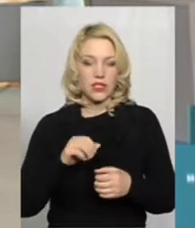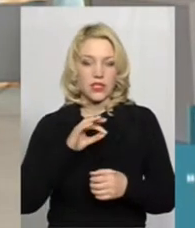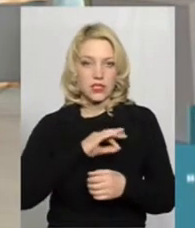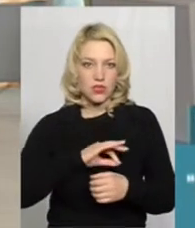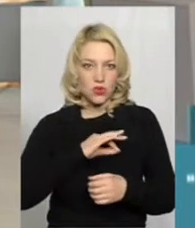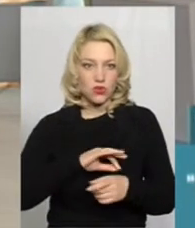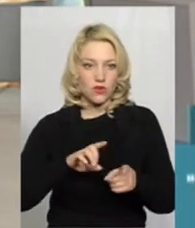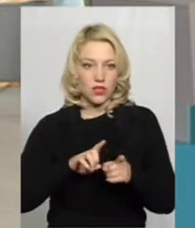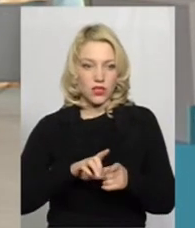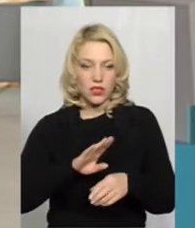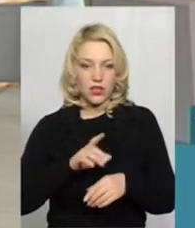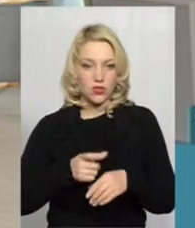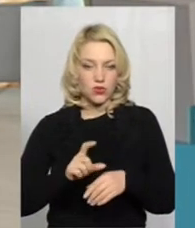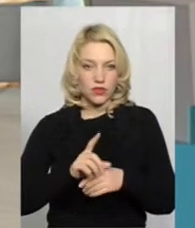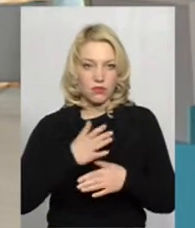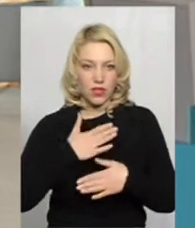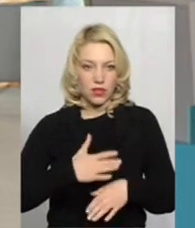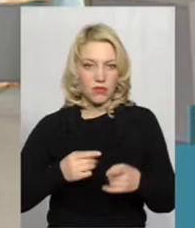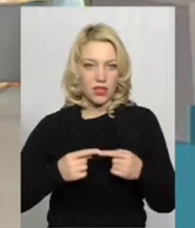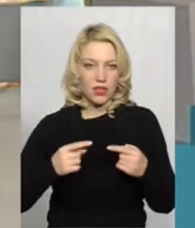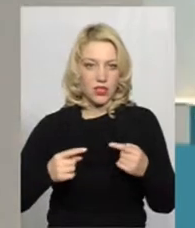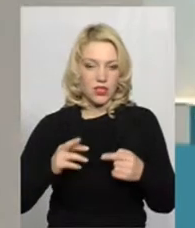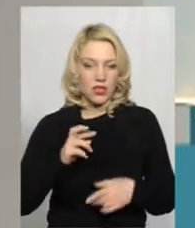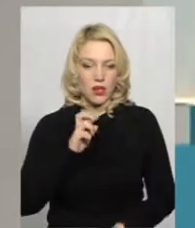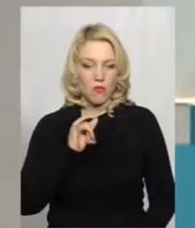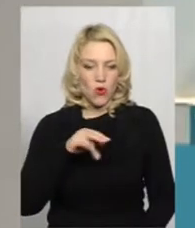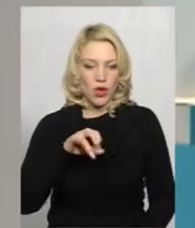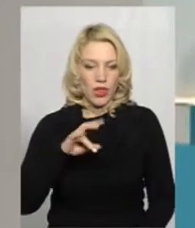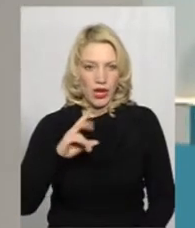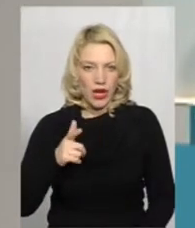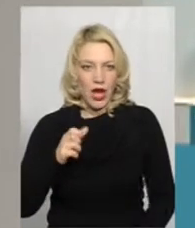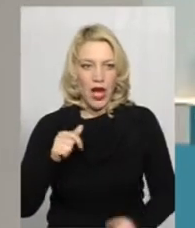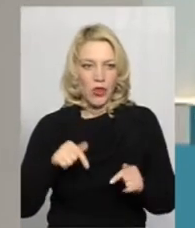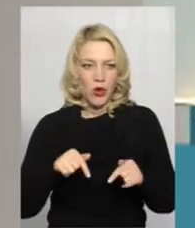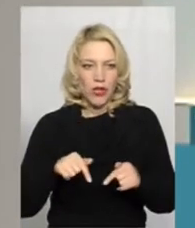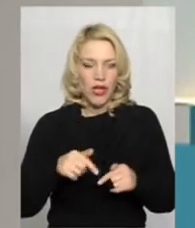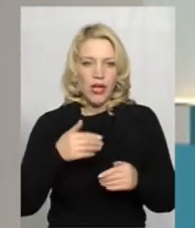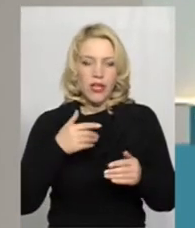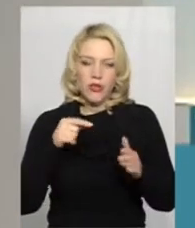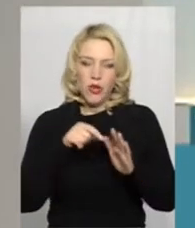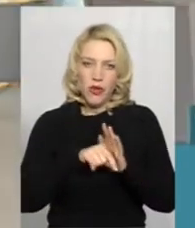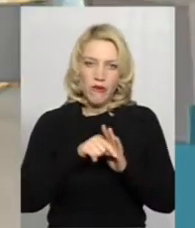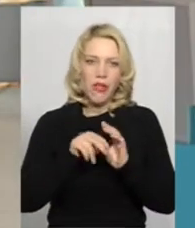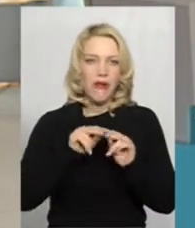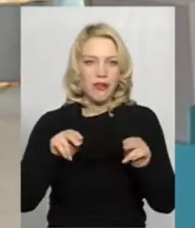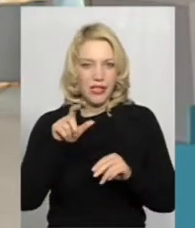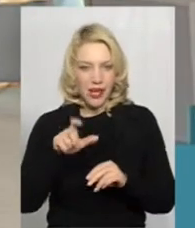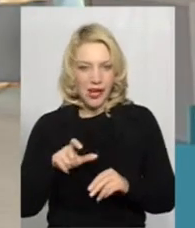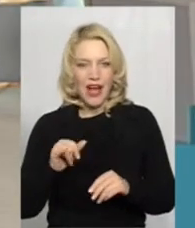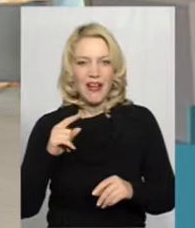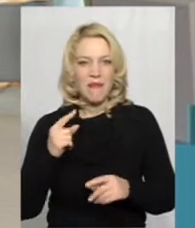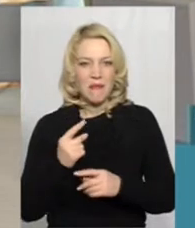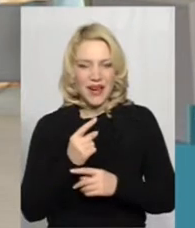застосовують такі не зовсім приємні речі, як булінг, а тут стосовно вчителя. І от